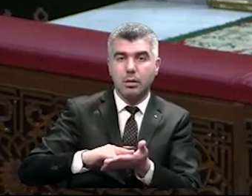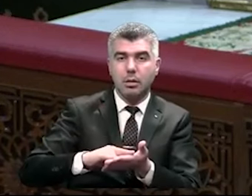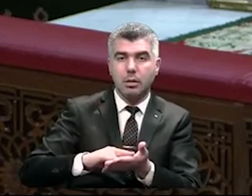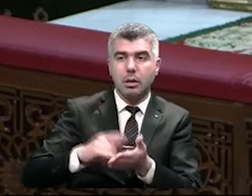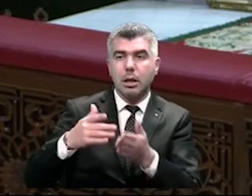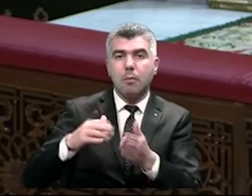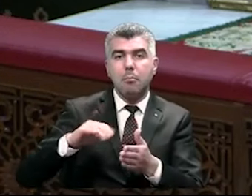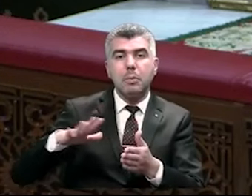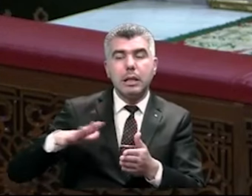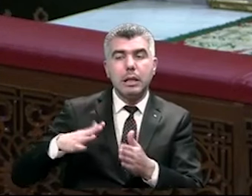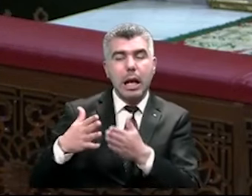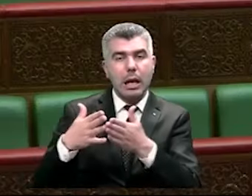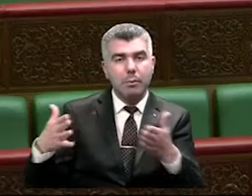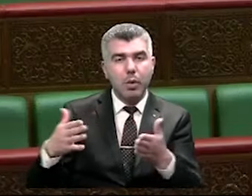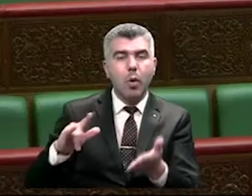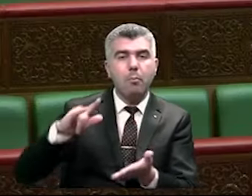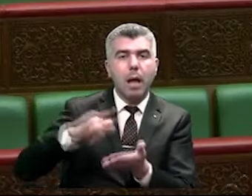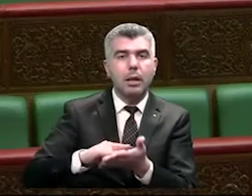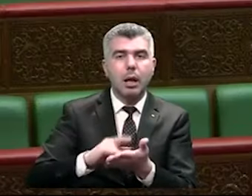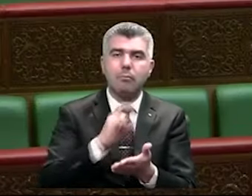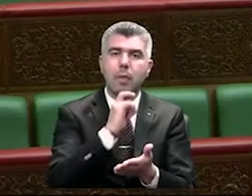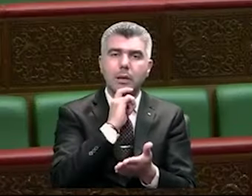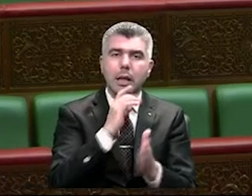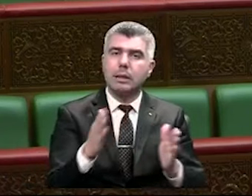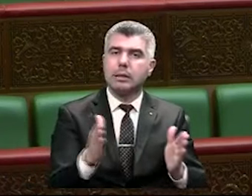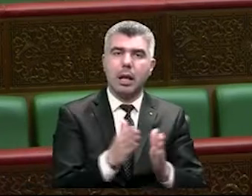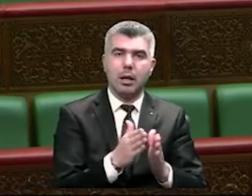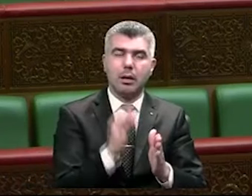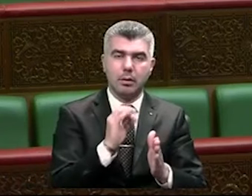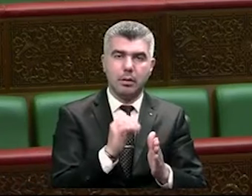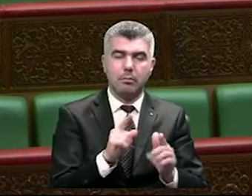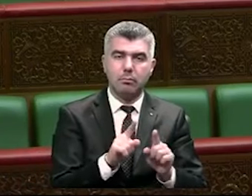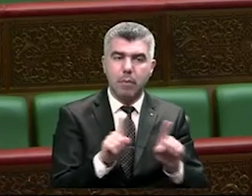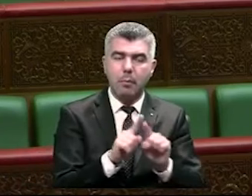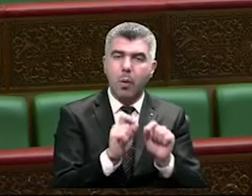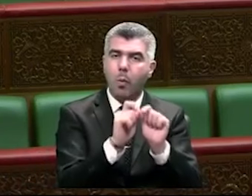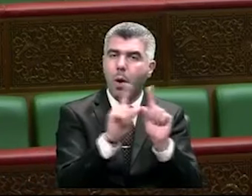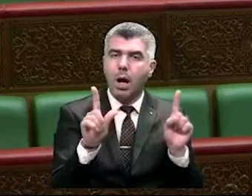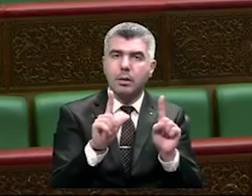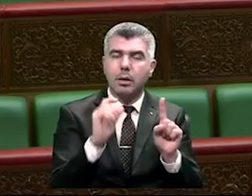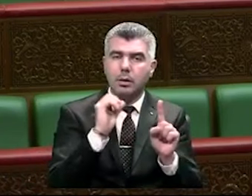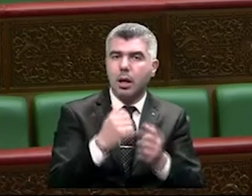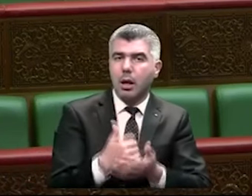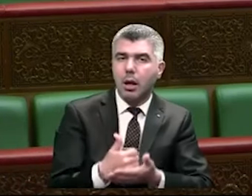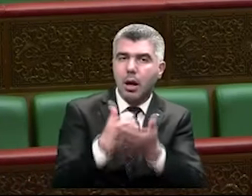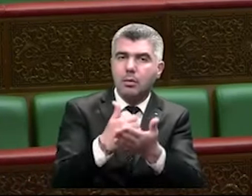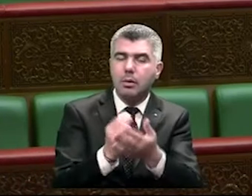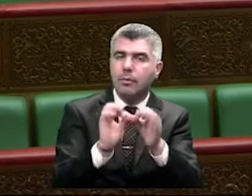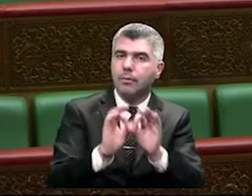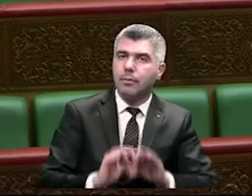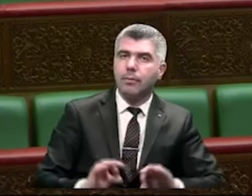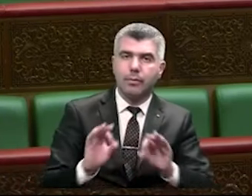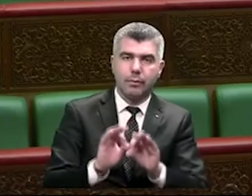معها التي يجب معالجتها والتي اثرت بشكل واضح على جوده الخدمات المقدمه لها المقدمه لهم